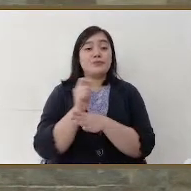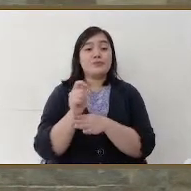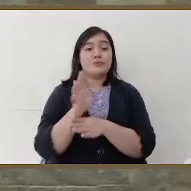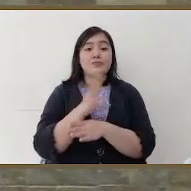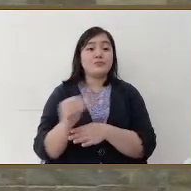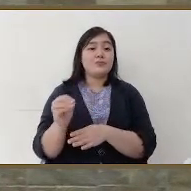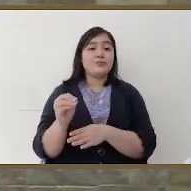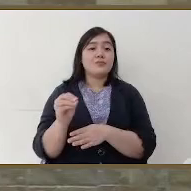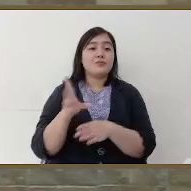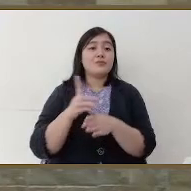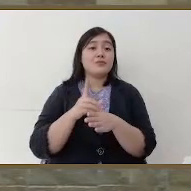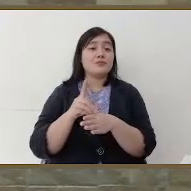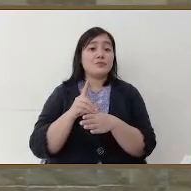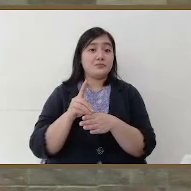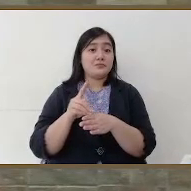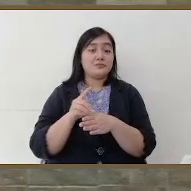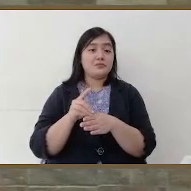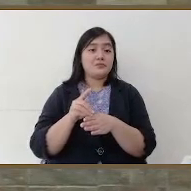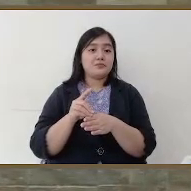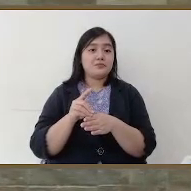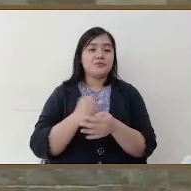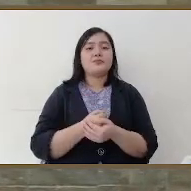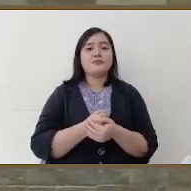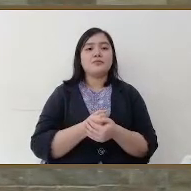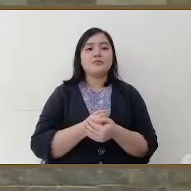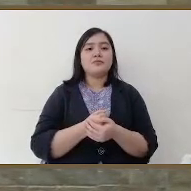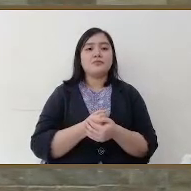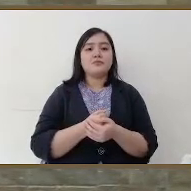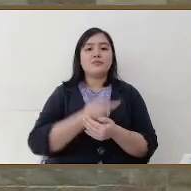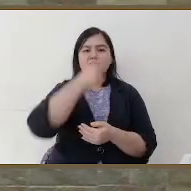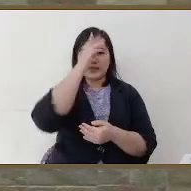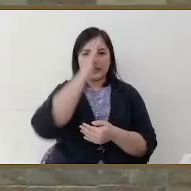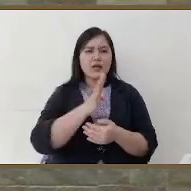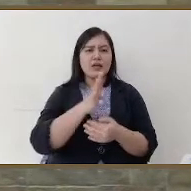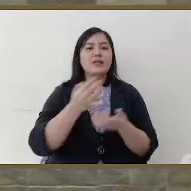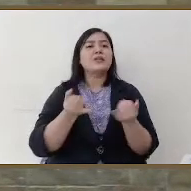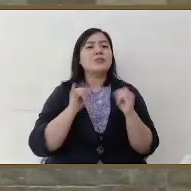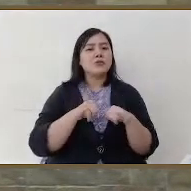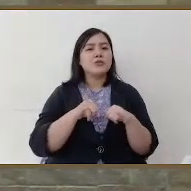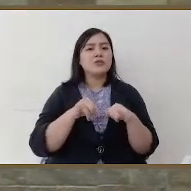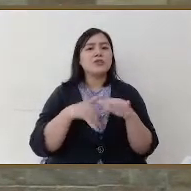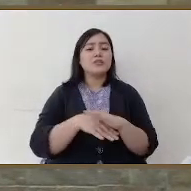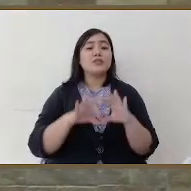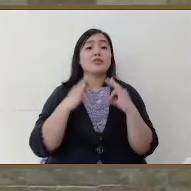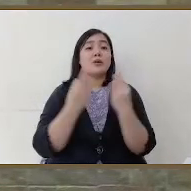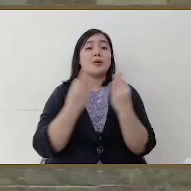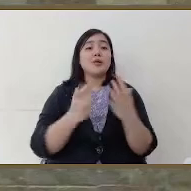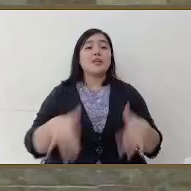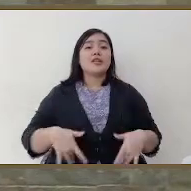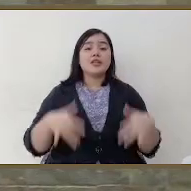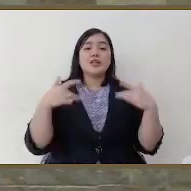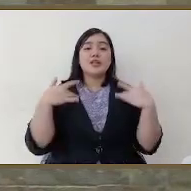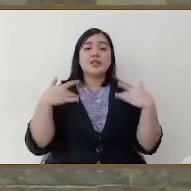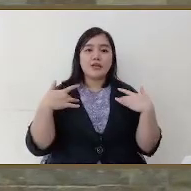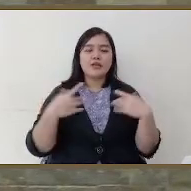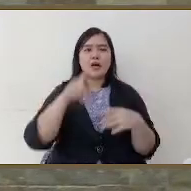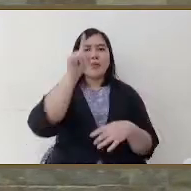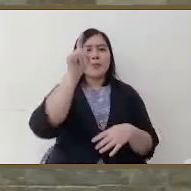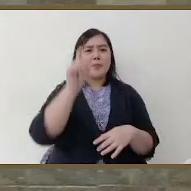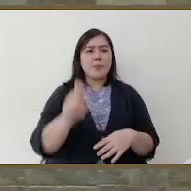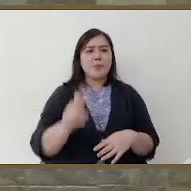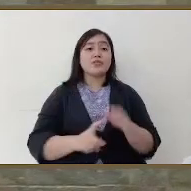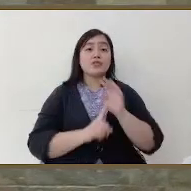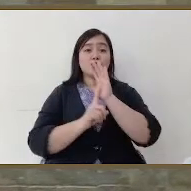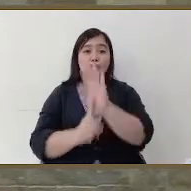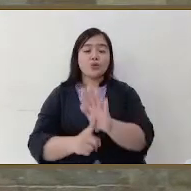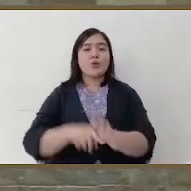Kaya mahalaga po ang Diyos sa buhay po natin, sa ating pamilya. Mahalaga na ipakilala ang Diyos sa ating pamilya. Mahalaga